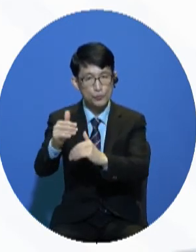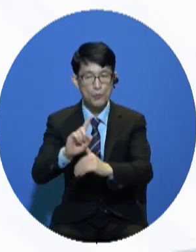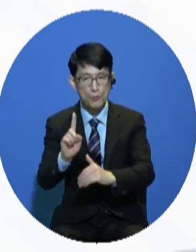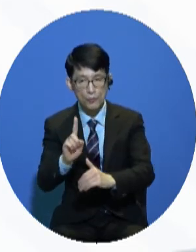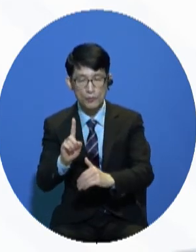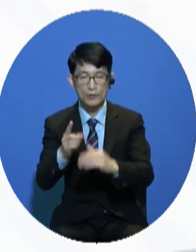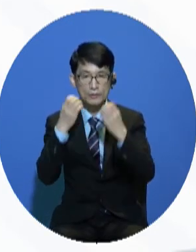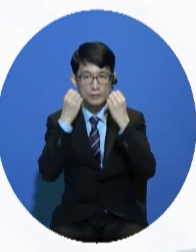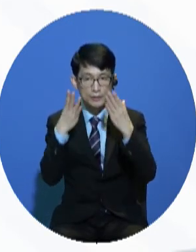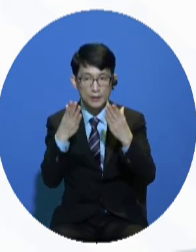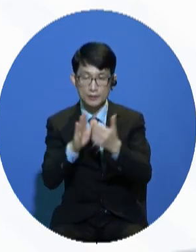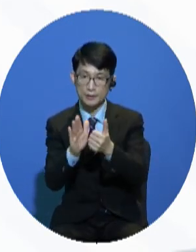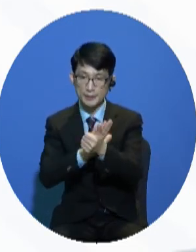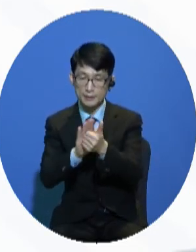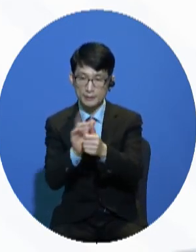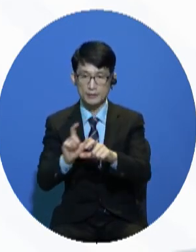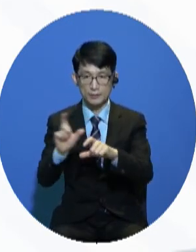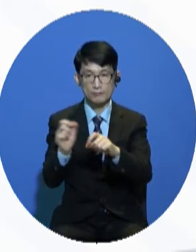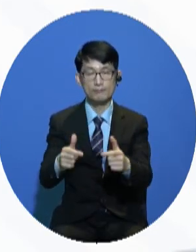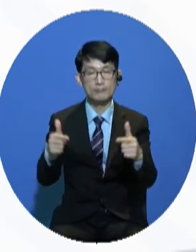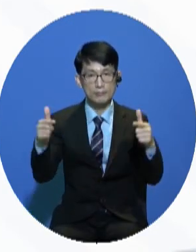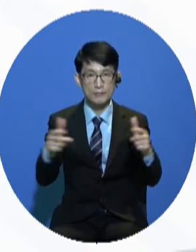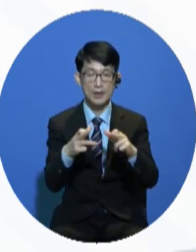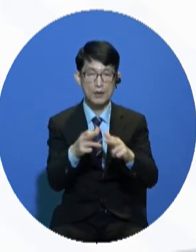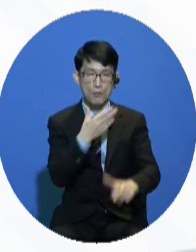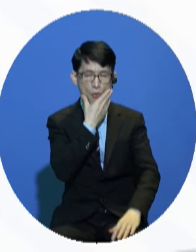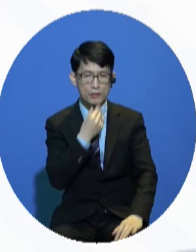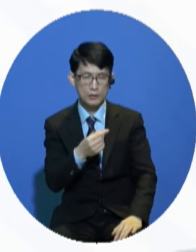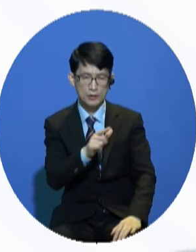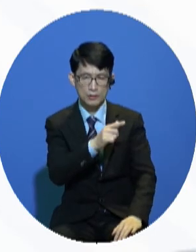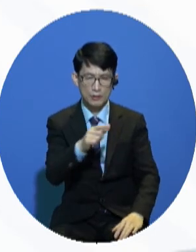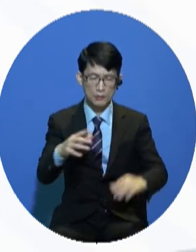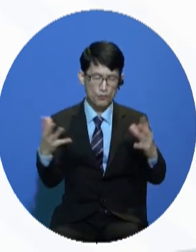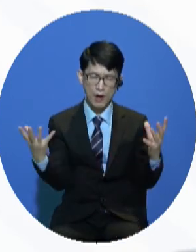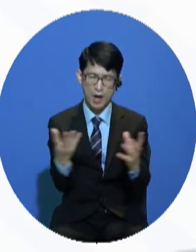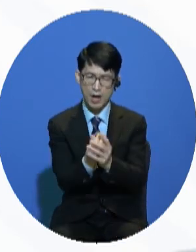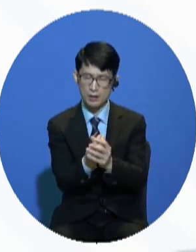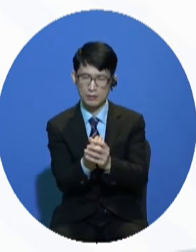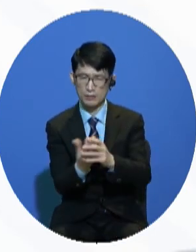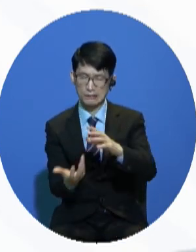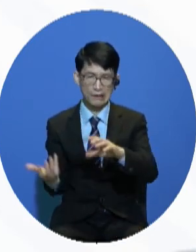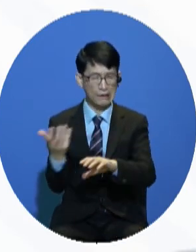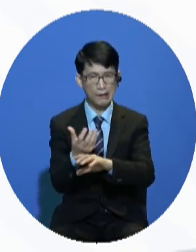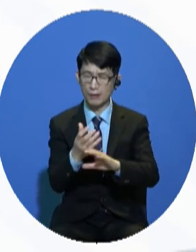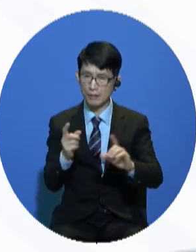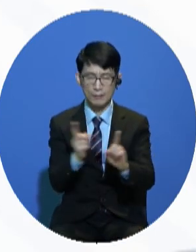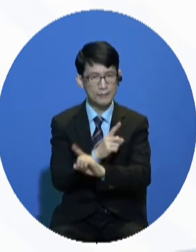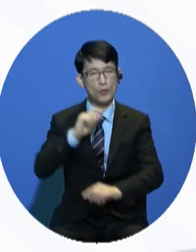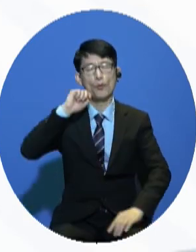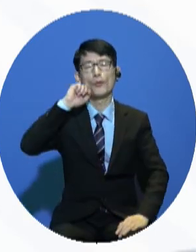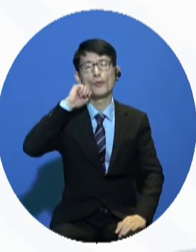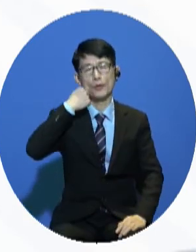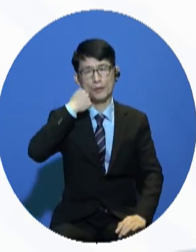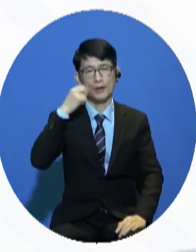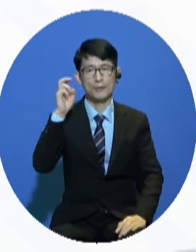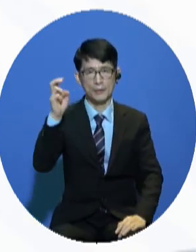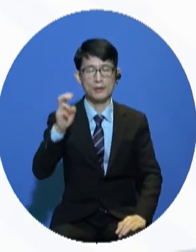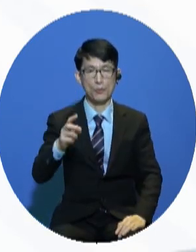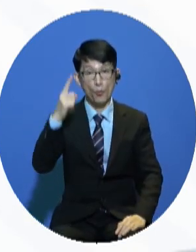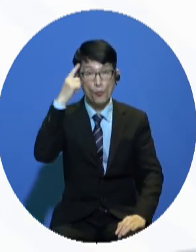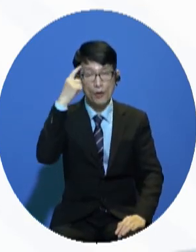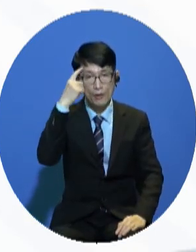체계를 도입한다거나 새로운 서비스를 확대한다거나 어떤 장애인 복지의 전면 혁신은 좀 기대하기 어려울 것 같습니다. 왜냐하면